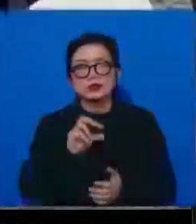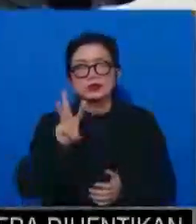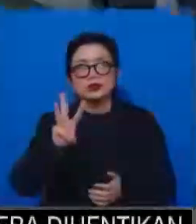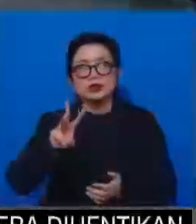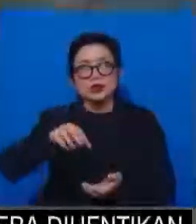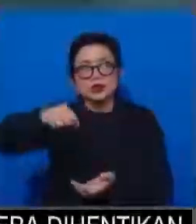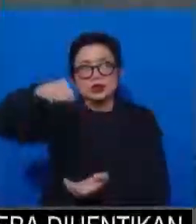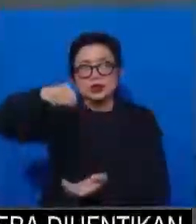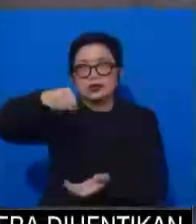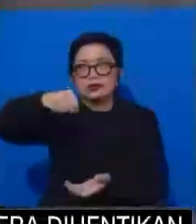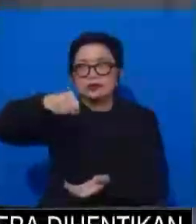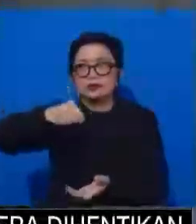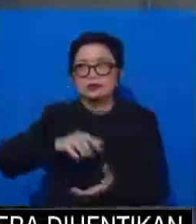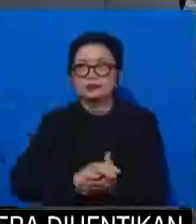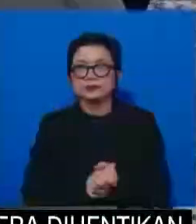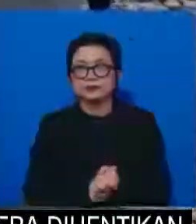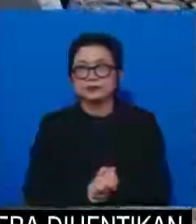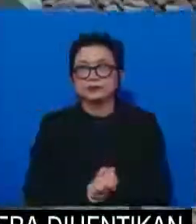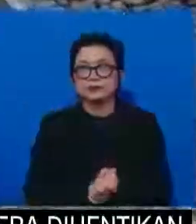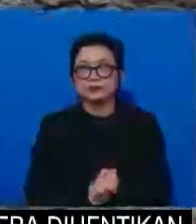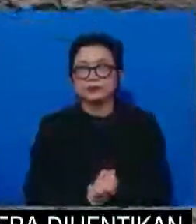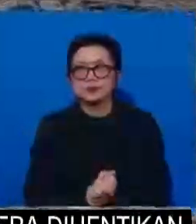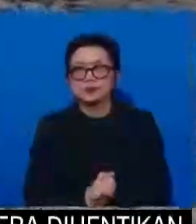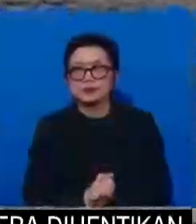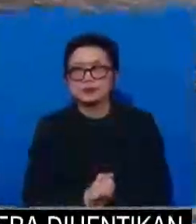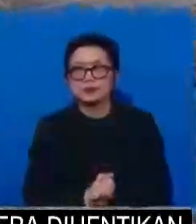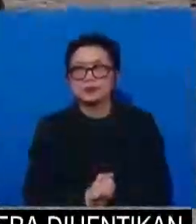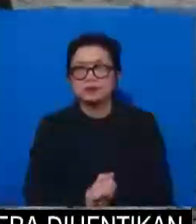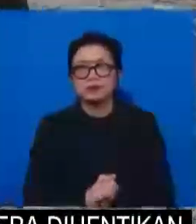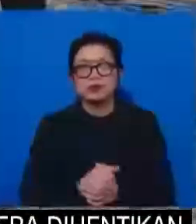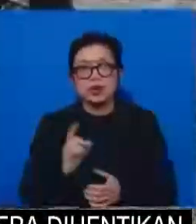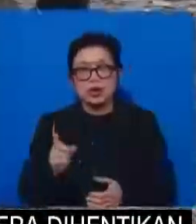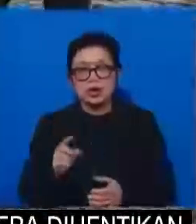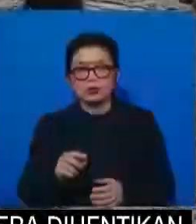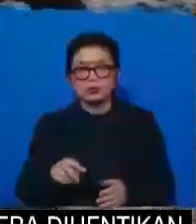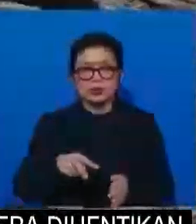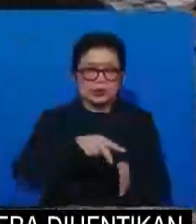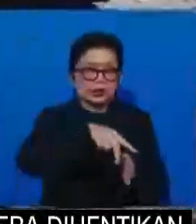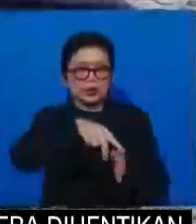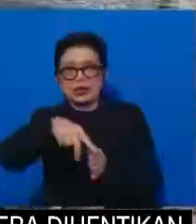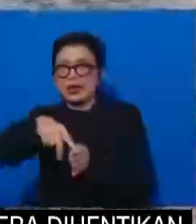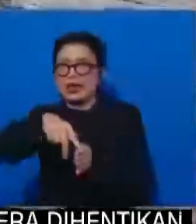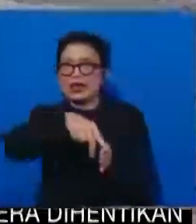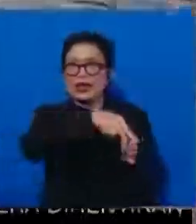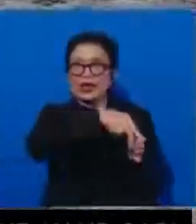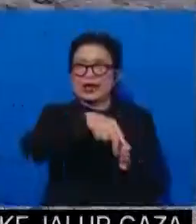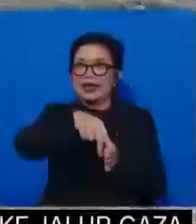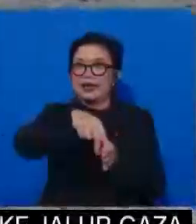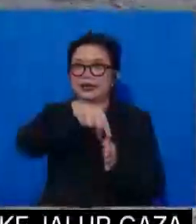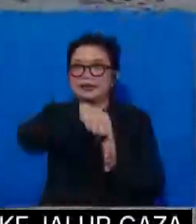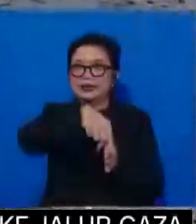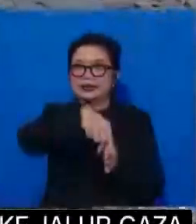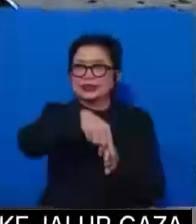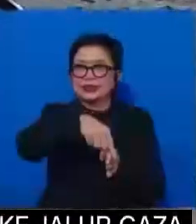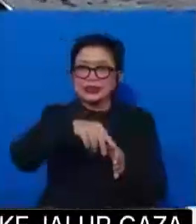garam. Nah, ini lumayan menantang. Selain harus menjaga keseimbangan karena berat, kita juga harus melewati jalan yang